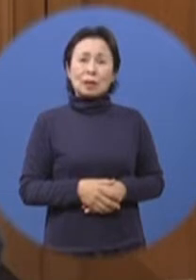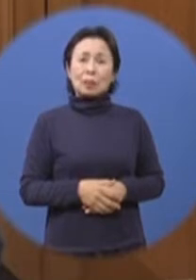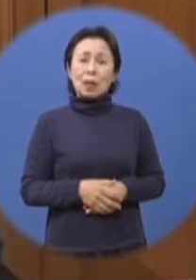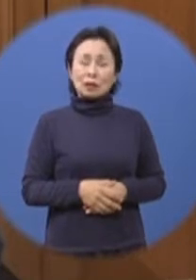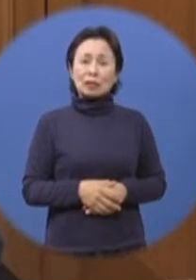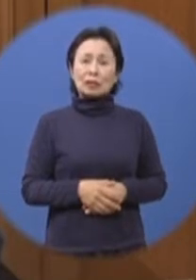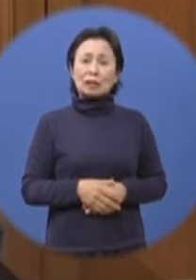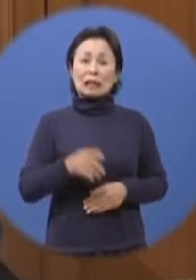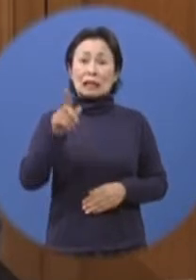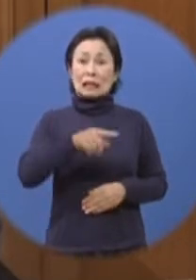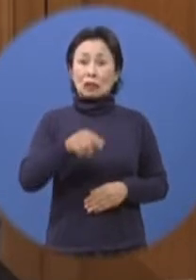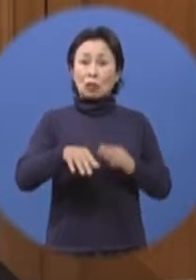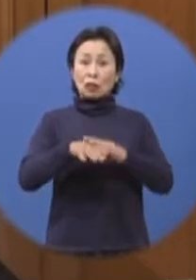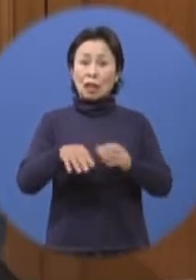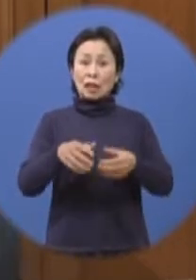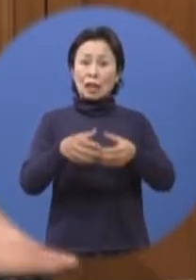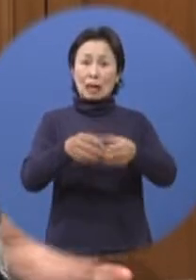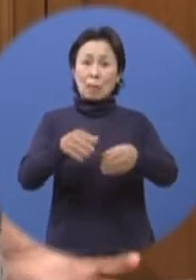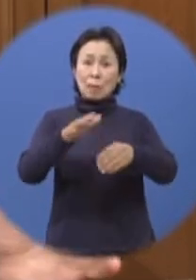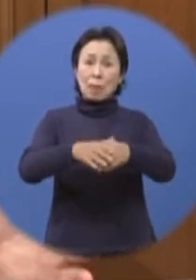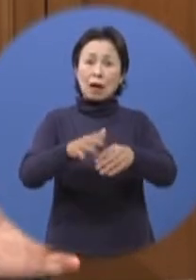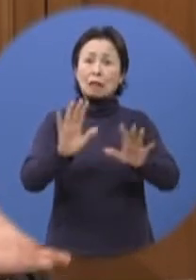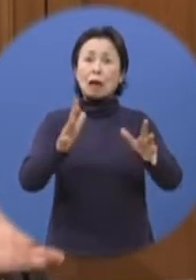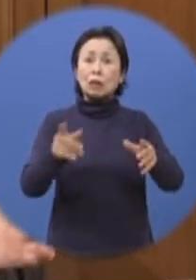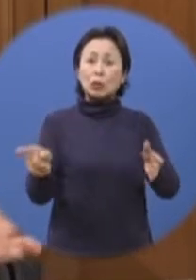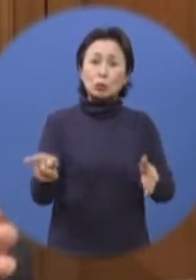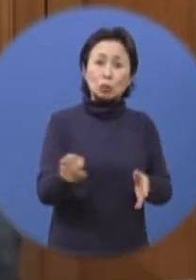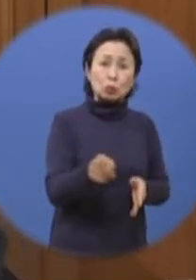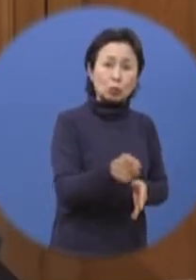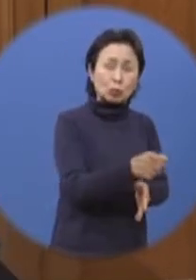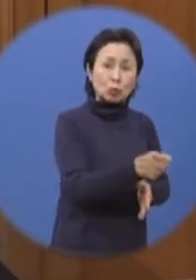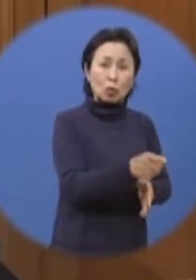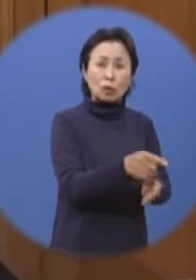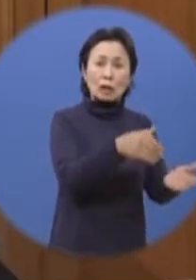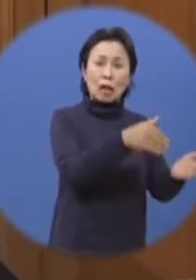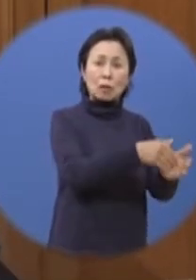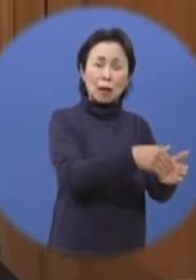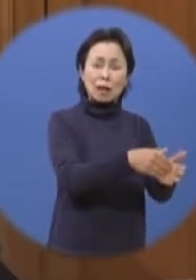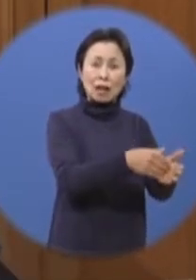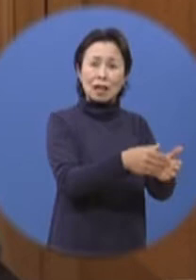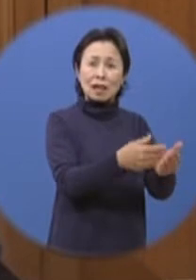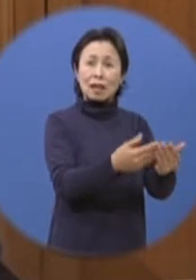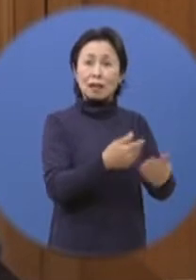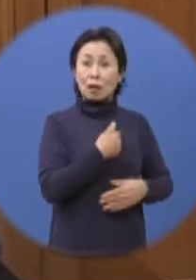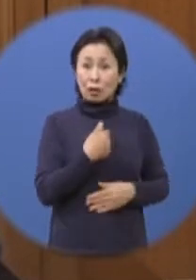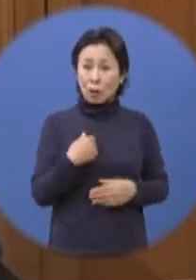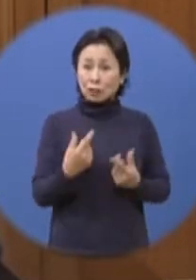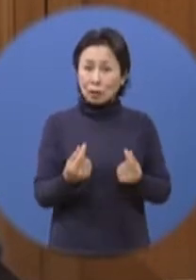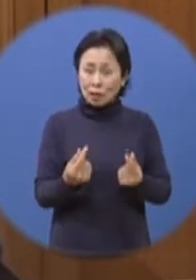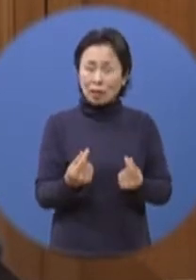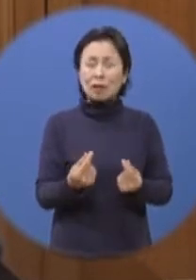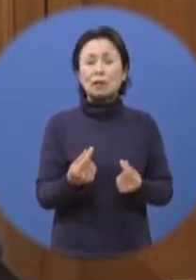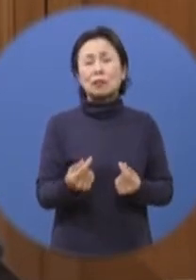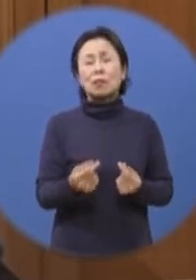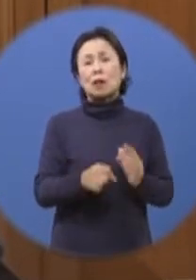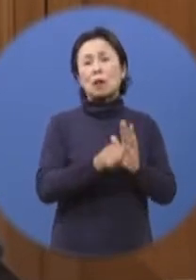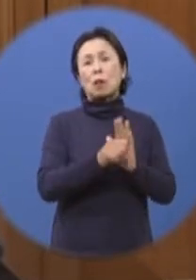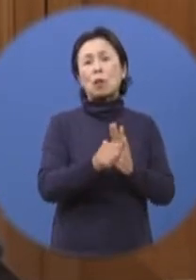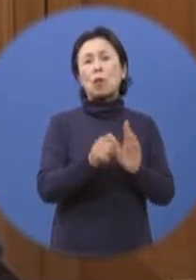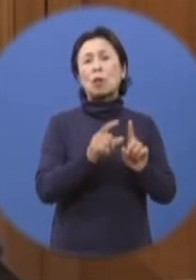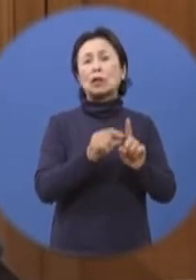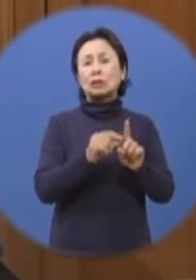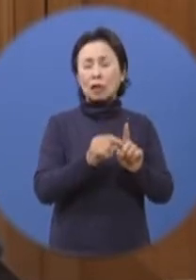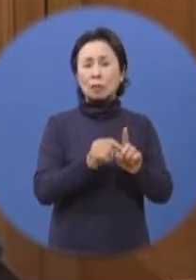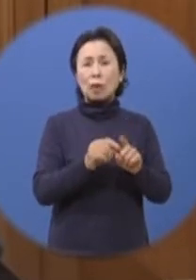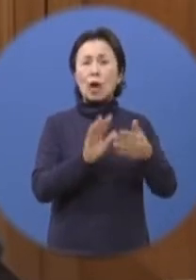触らないで方さあハットパック詰めまでできちゃうっていうねそれはやっぱりあの効率の点でも衛星